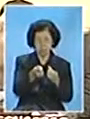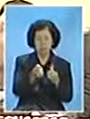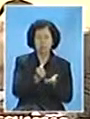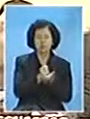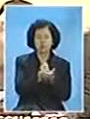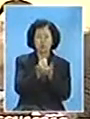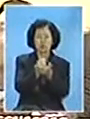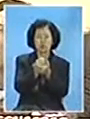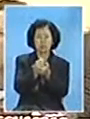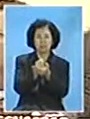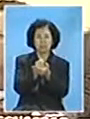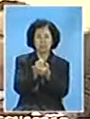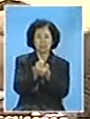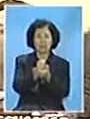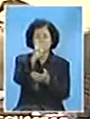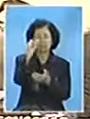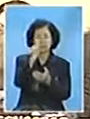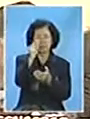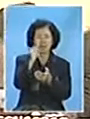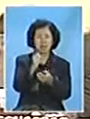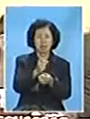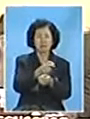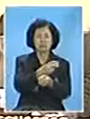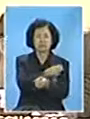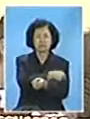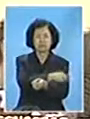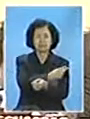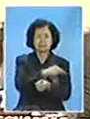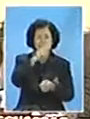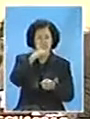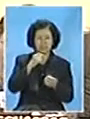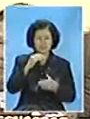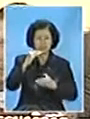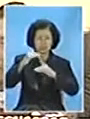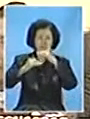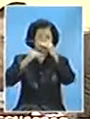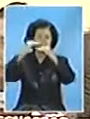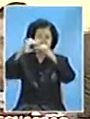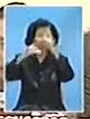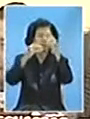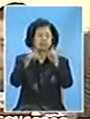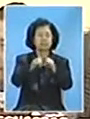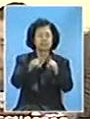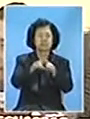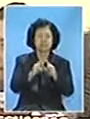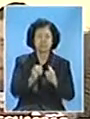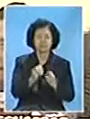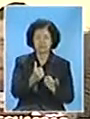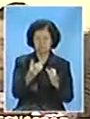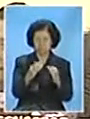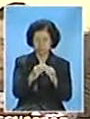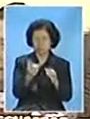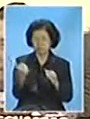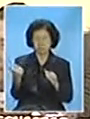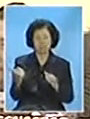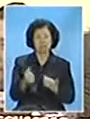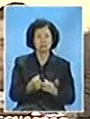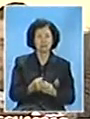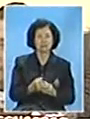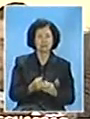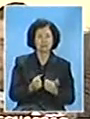ให้กับไอสภาการแพทย์แผนไทยได้เจริญนะได้เจริญก้าวหน้าเทียบเคียงกับคนอื่นได้แล้วก็จะเห็นว่าที่จริงเรื่